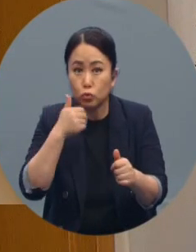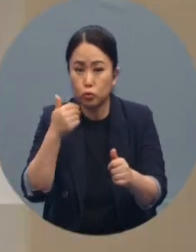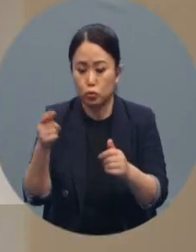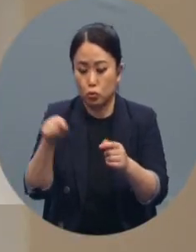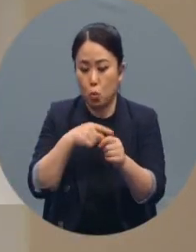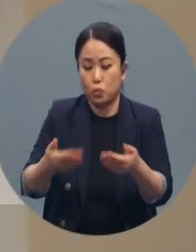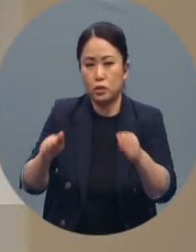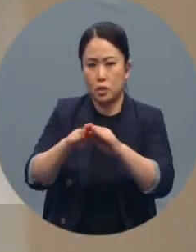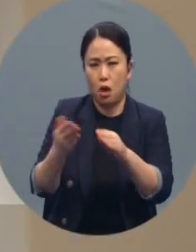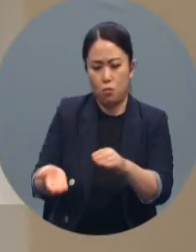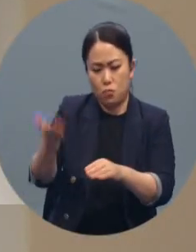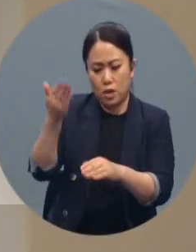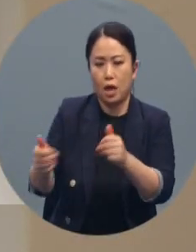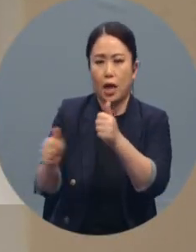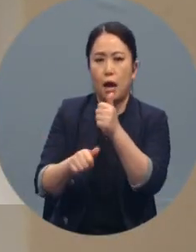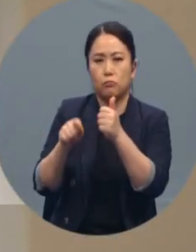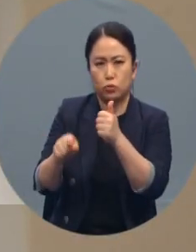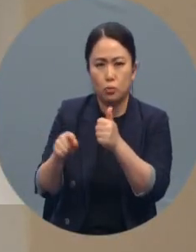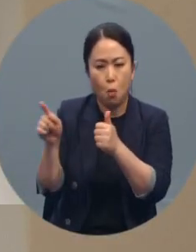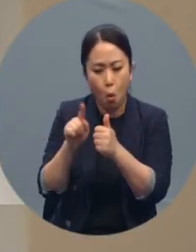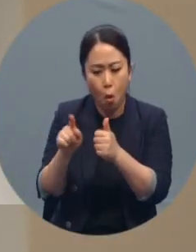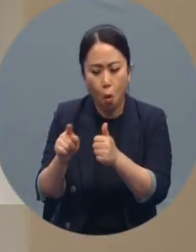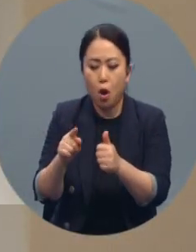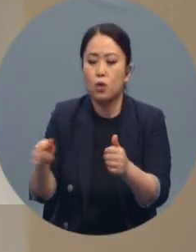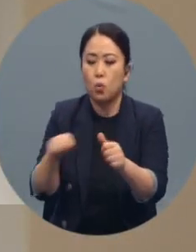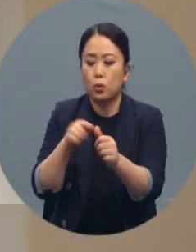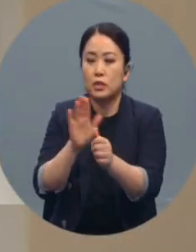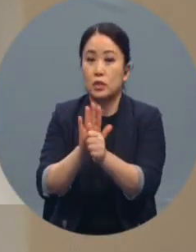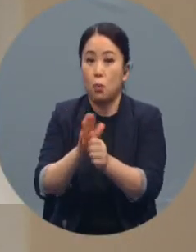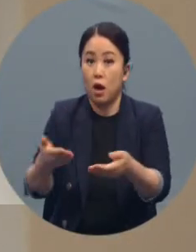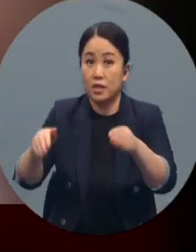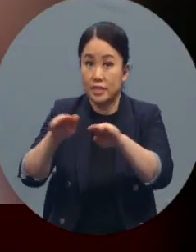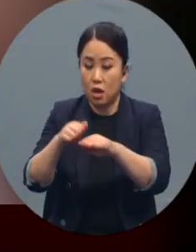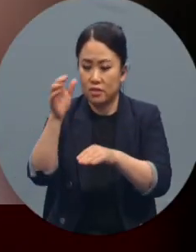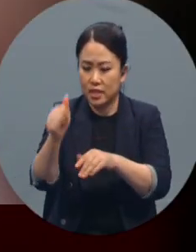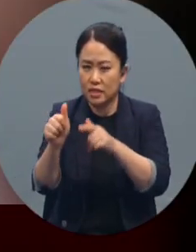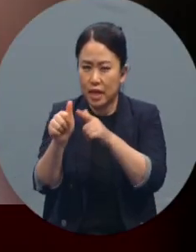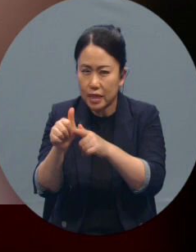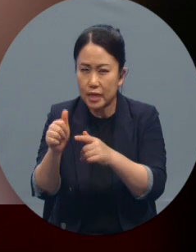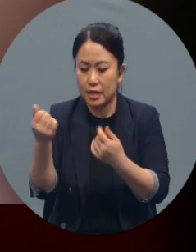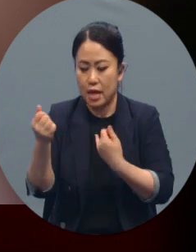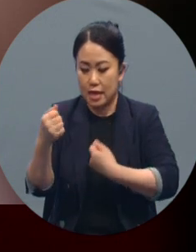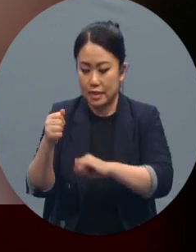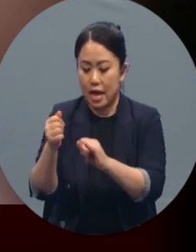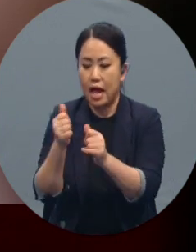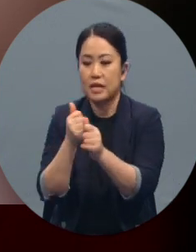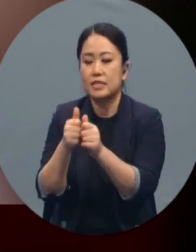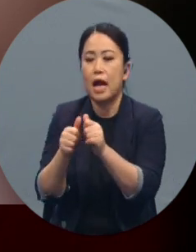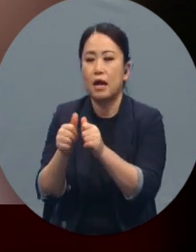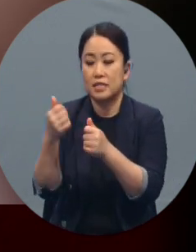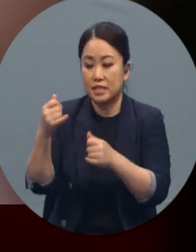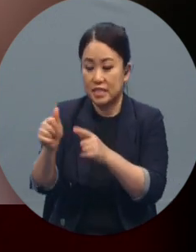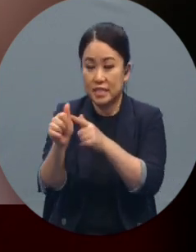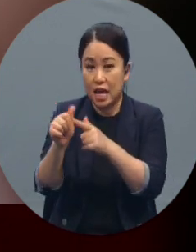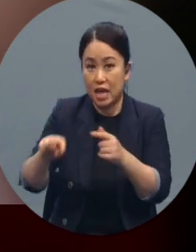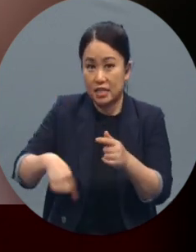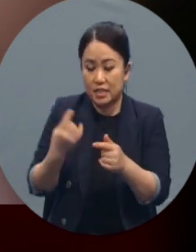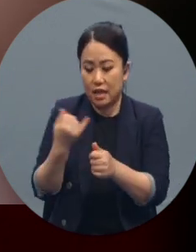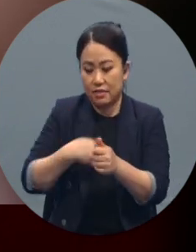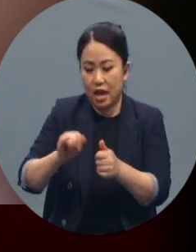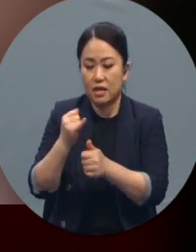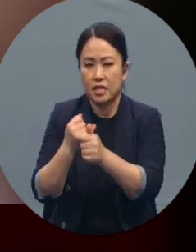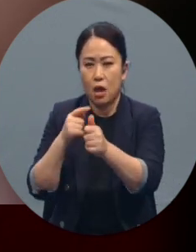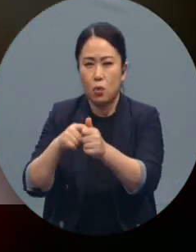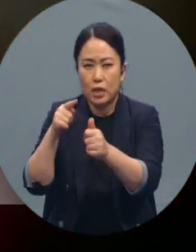간부. 모 교육지원청장이 자신의 사위가 대기업을 다니다 해당 직군에 지원했다며 교육청